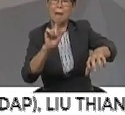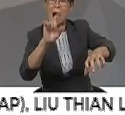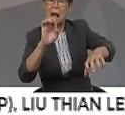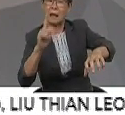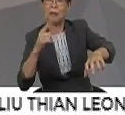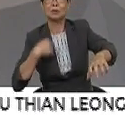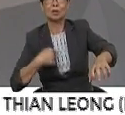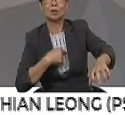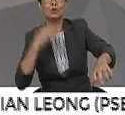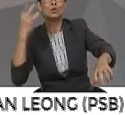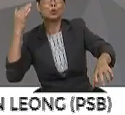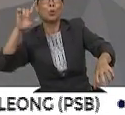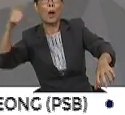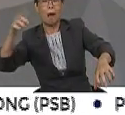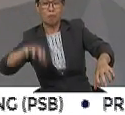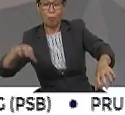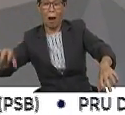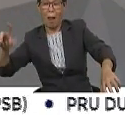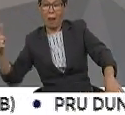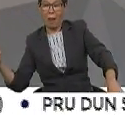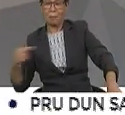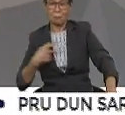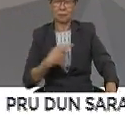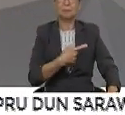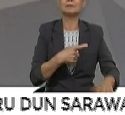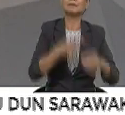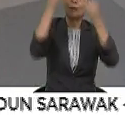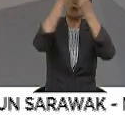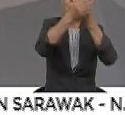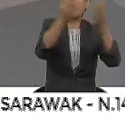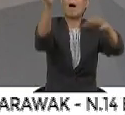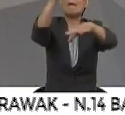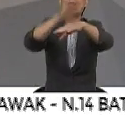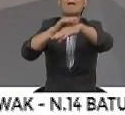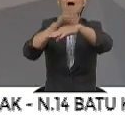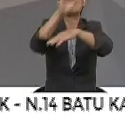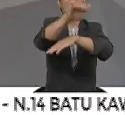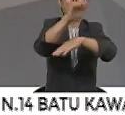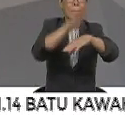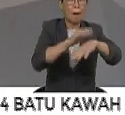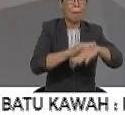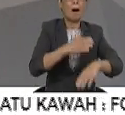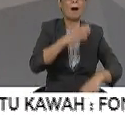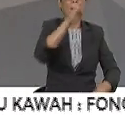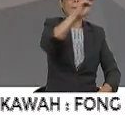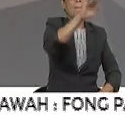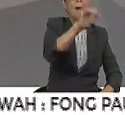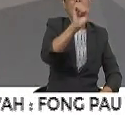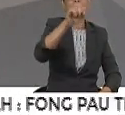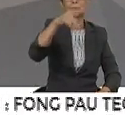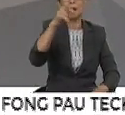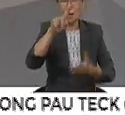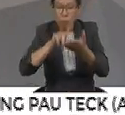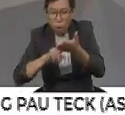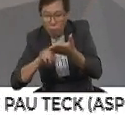kita di lokasi-lokasi lain sementara itu kita juga mewariskan kepada anda mengajak anda untuk She made my eyes peace materi beda untuk